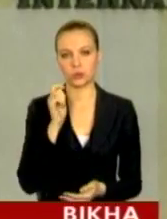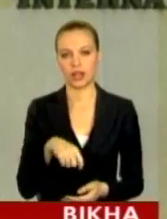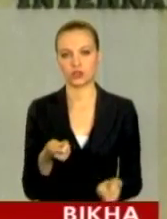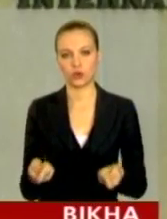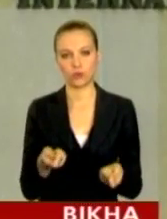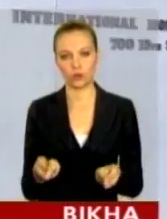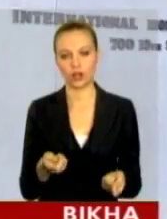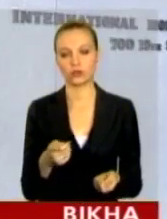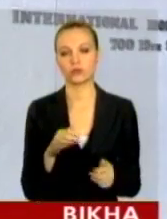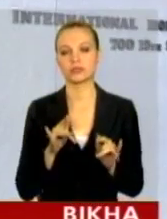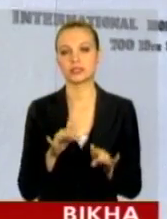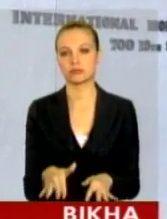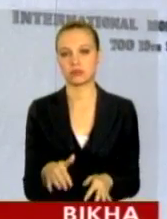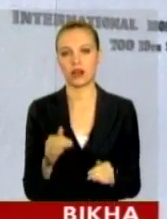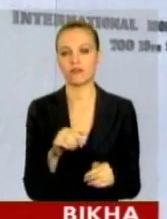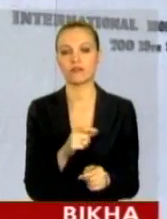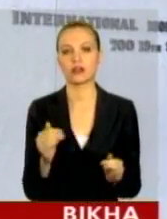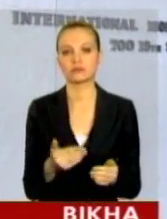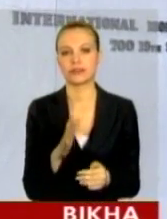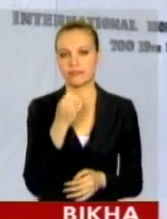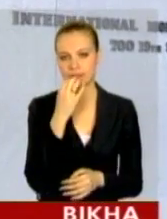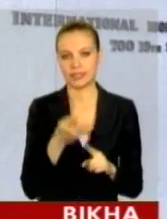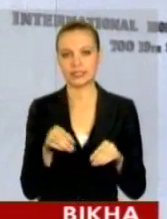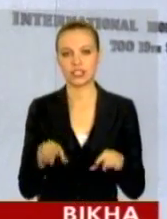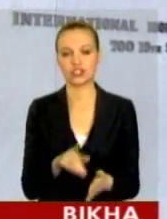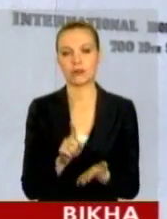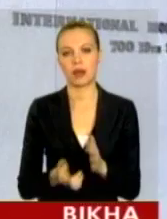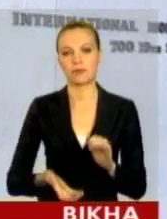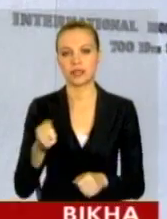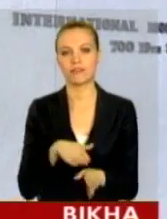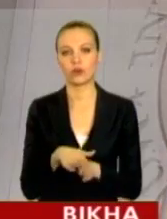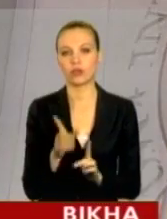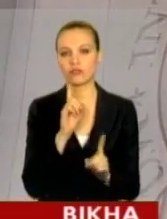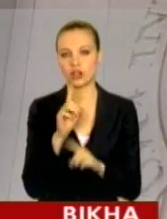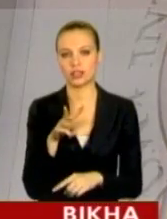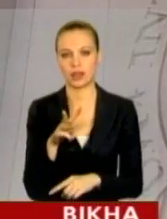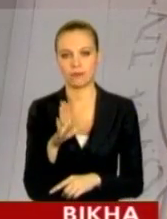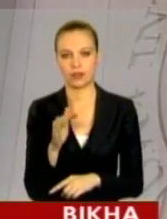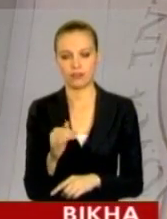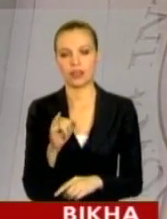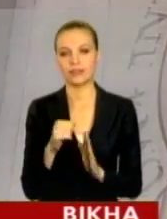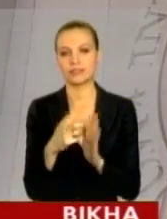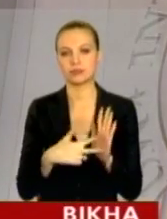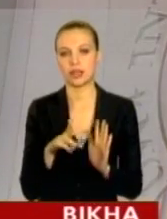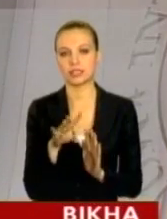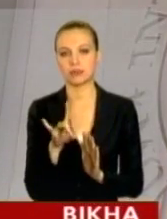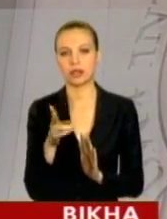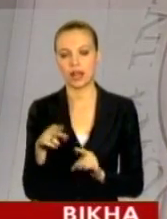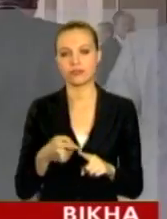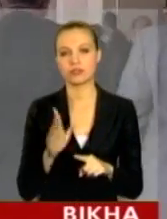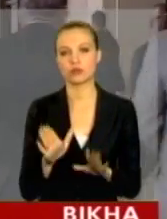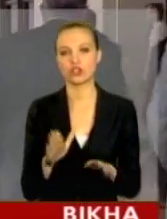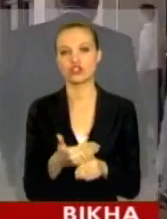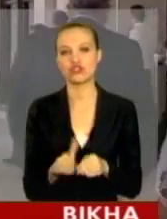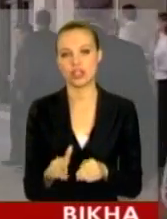українському урядові. Справа за малим у квітні це рішення має підтримати виконавча рада МВФ. Та 18 мільярдів – то буде